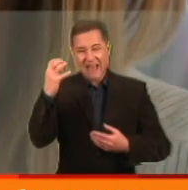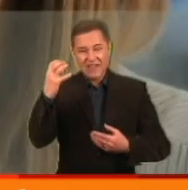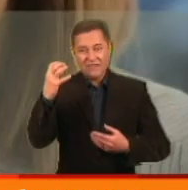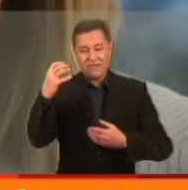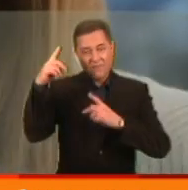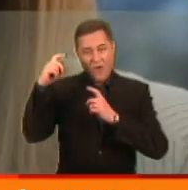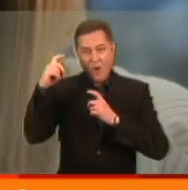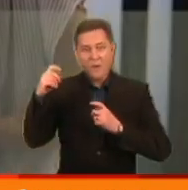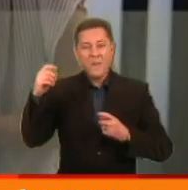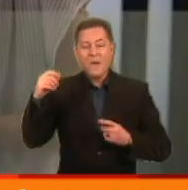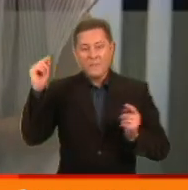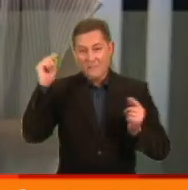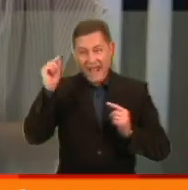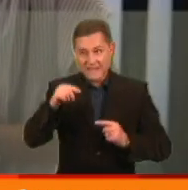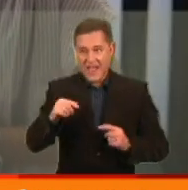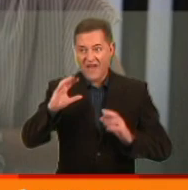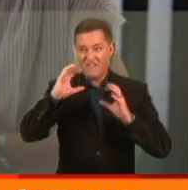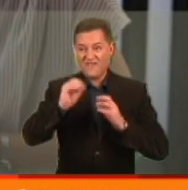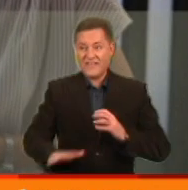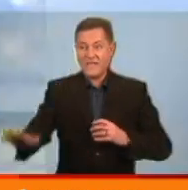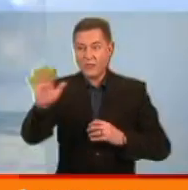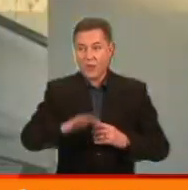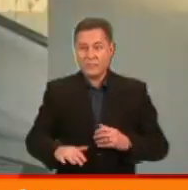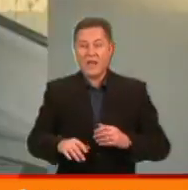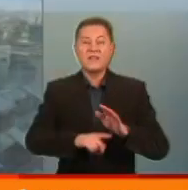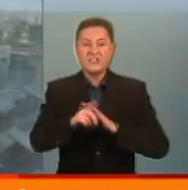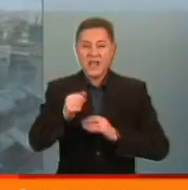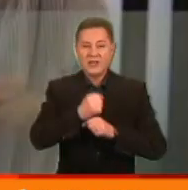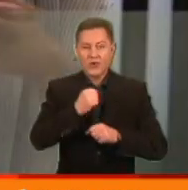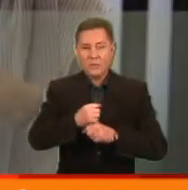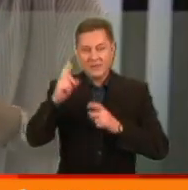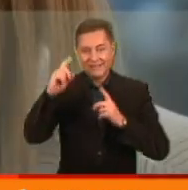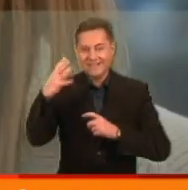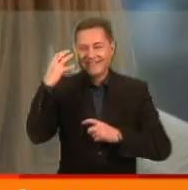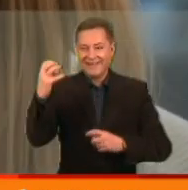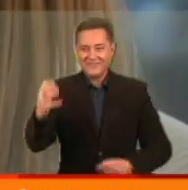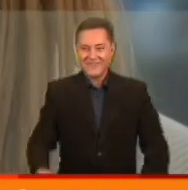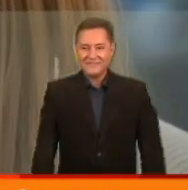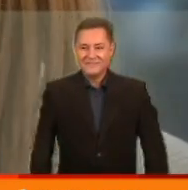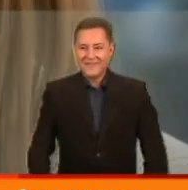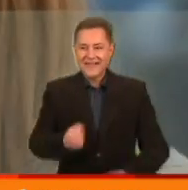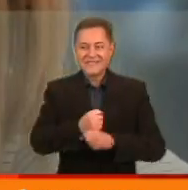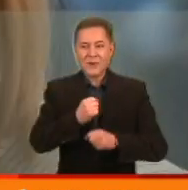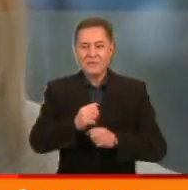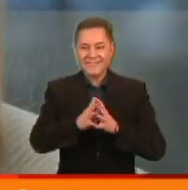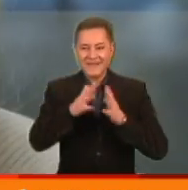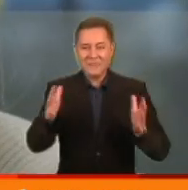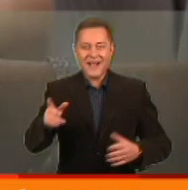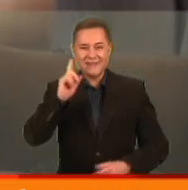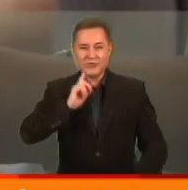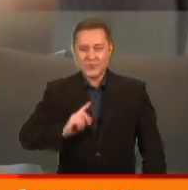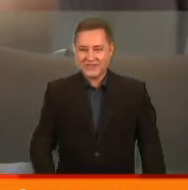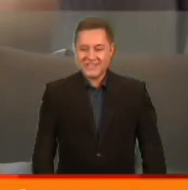Всюди, де ти бачиш суперлокацію, ти починаєш валити селфі. А так його зробити набагато зручніше, і навіть якщо вже